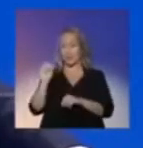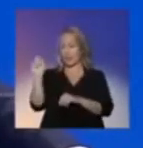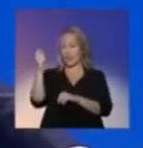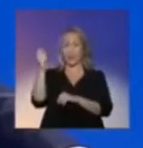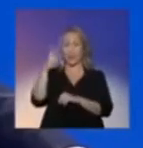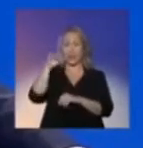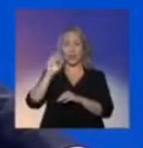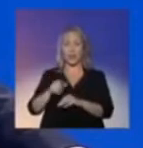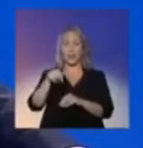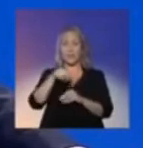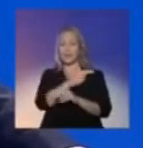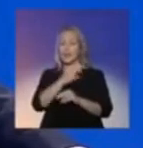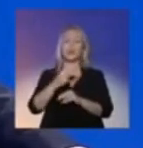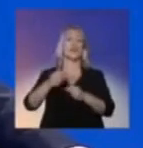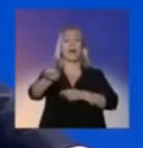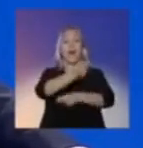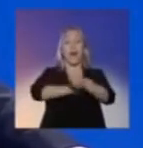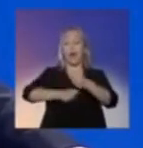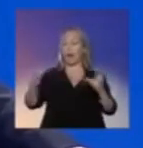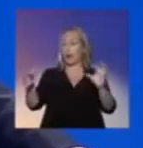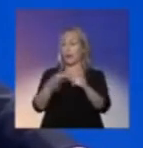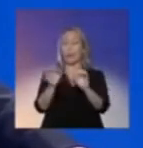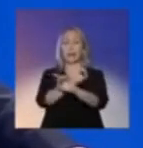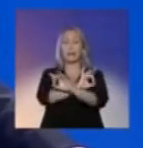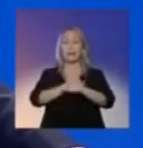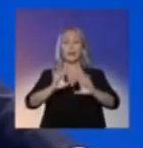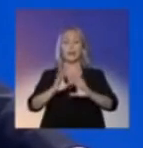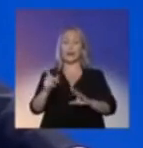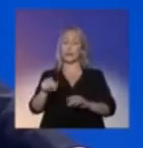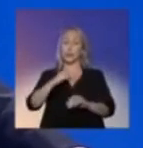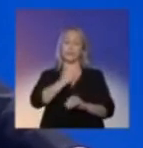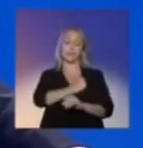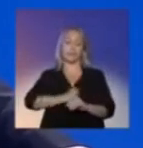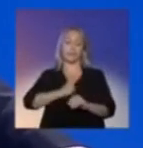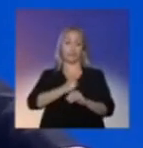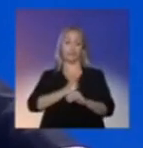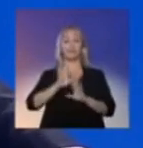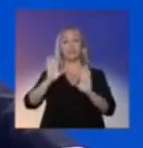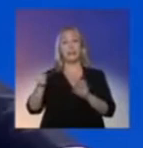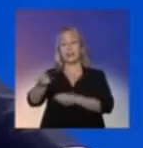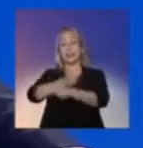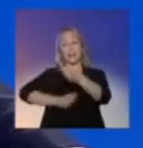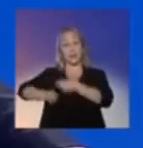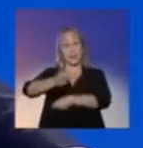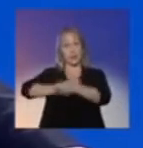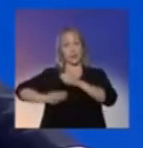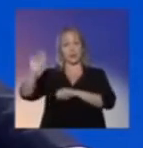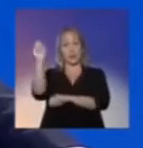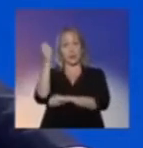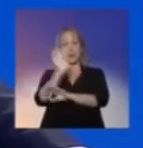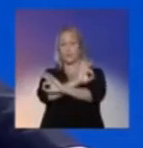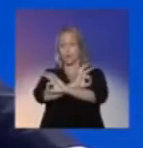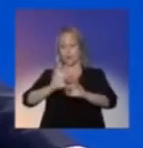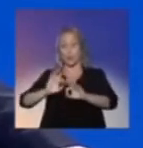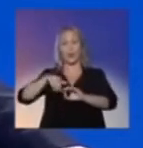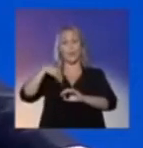αποτύπωμα στις ανανεώσιμες πηγές. Άρα, μια ΔΕΗ η οποία θα έχει εξυγειανθεί και η οποία στη συνέχεια θα μπορεί ενδεχομένως να προσελκύσει και ιδιώτες